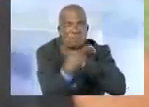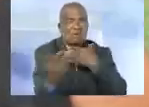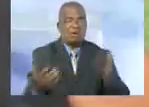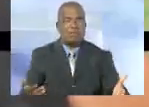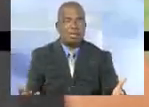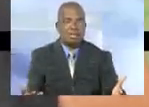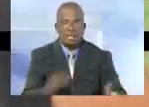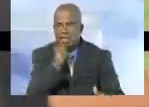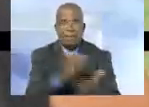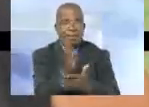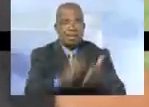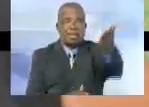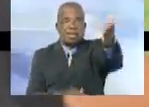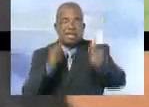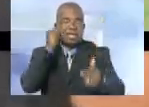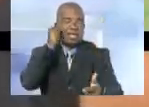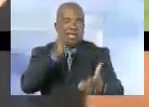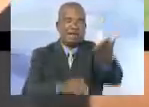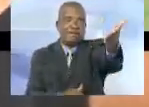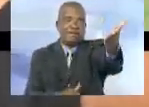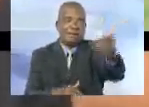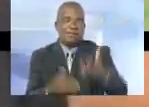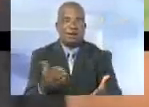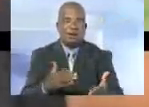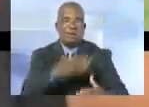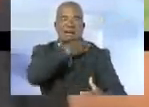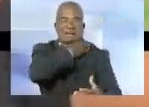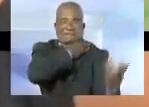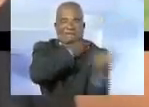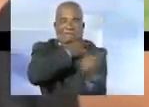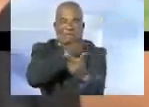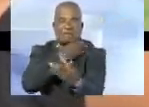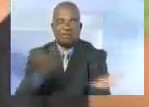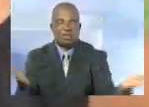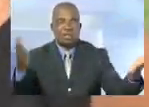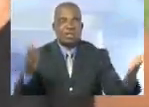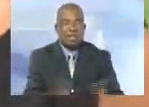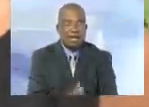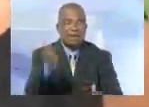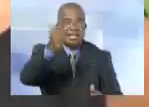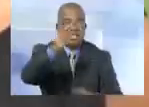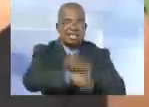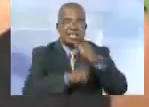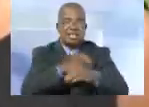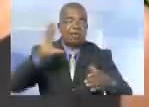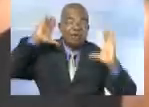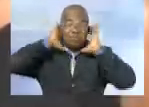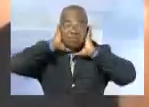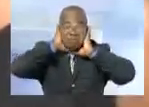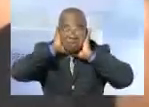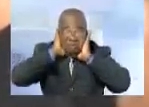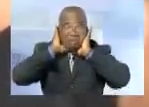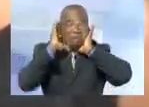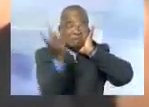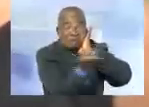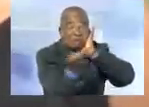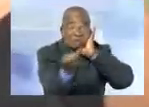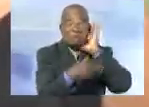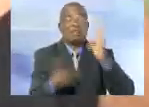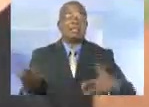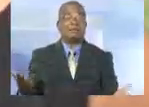une victime de viol. J'ai été violée il y a 10 ans. J'ai encore une cicatrice là, dans mon cou. Ma jugulaire a été ratée de peu. J'ai